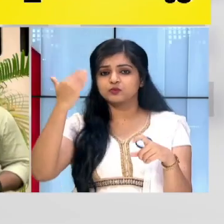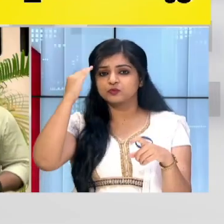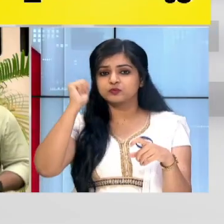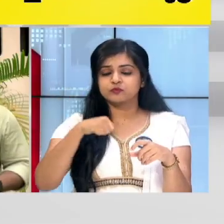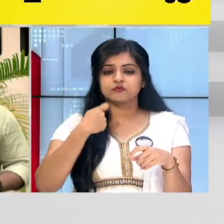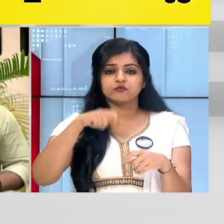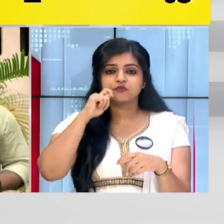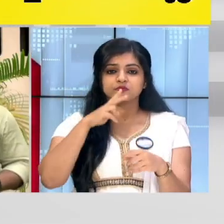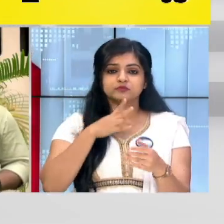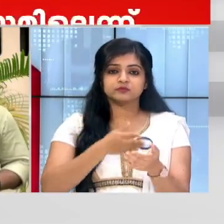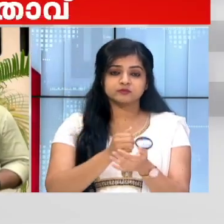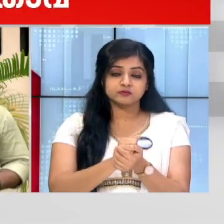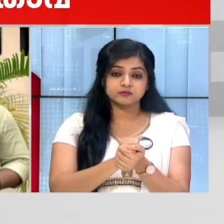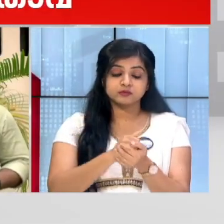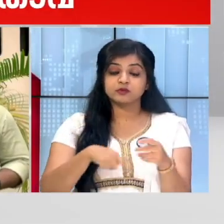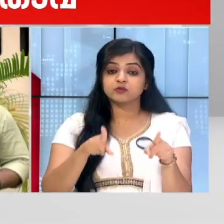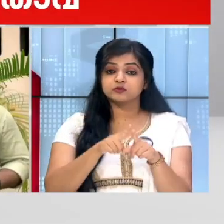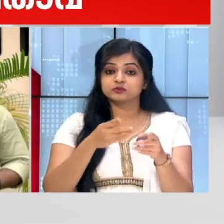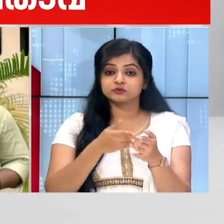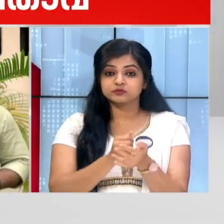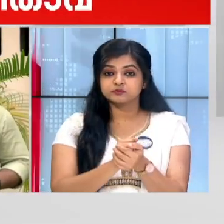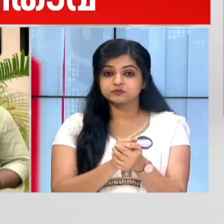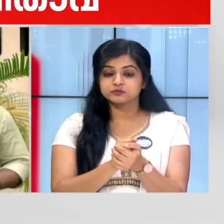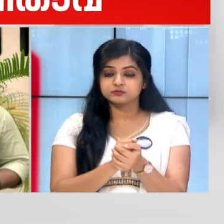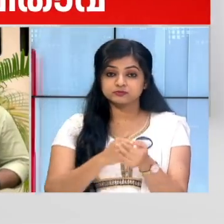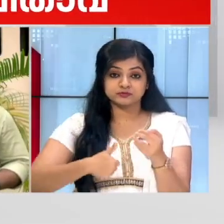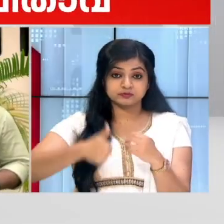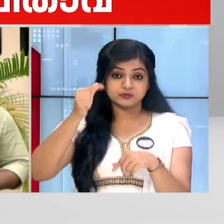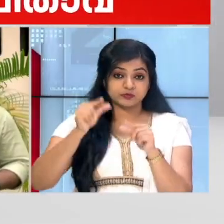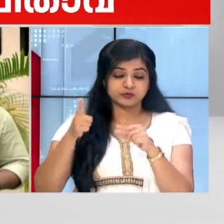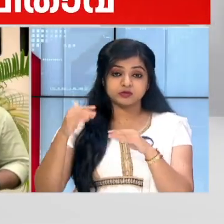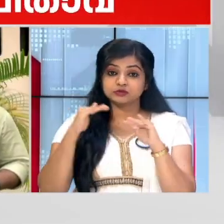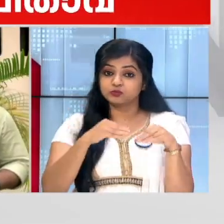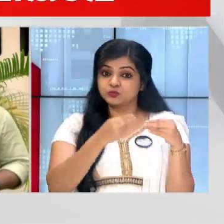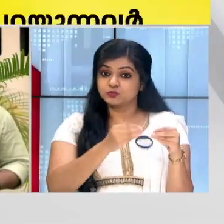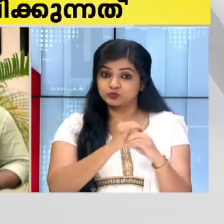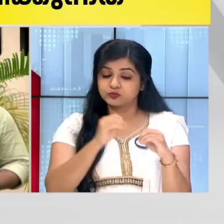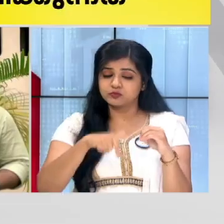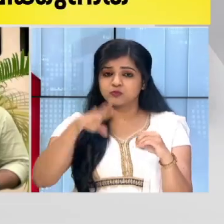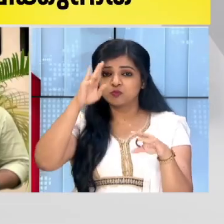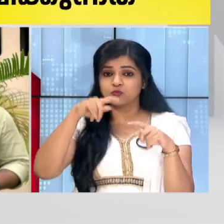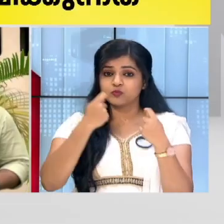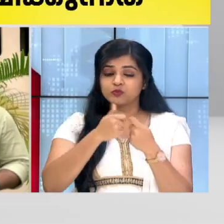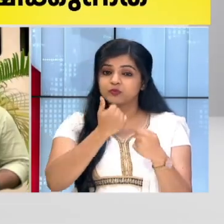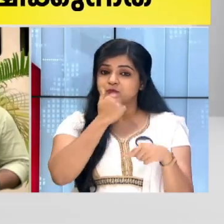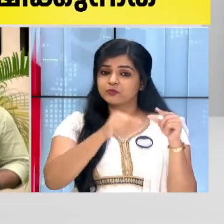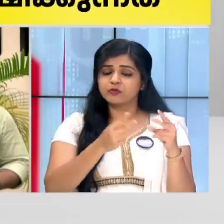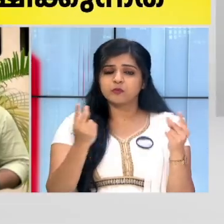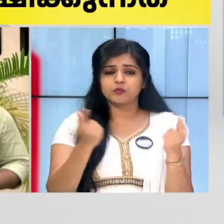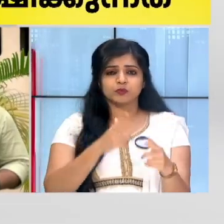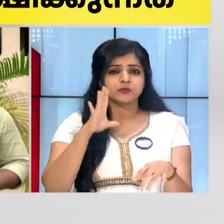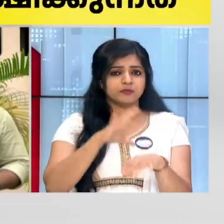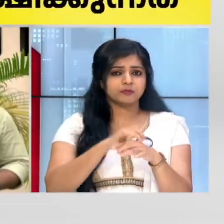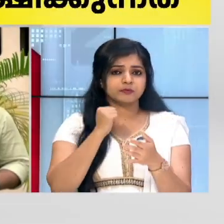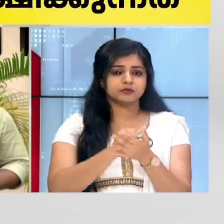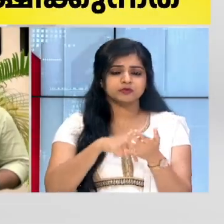പറയുന്നത്. അതുമാത്രമല്ല, ഈ നേതാക്കൾ സംരക്ഷിച്ചില്ലായിരുന്നെങ്കിൽ പോലീസ് ഇതിനു മുമ്പേ ഈ കുറ്റക്കാരെ പിടികൂടുമായിരുന്നു എന്നവർ